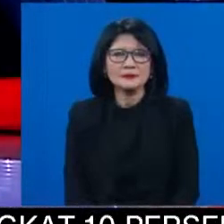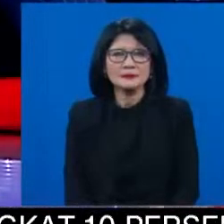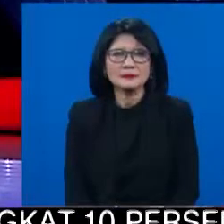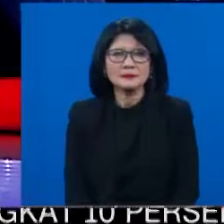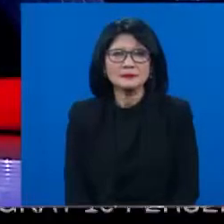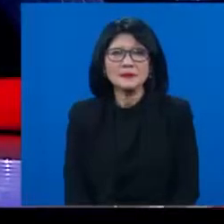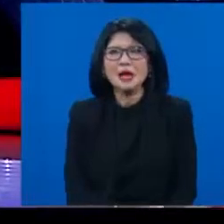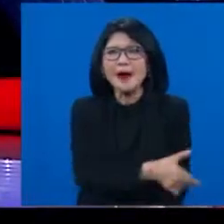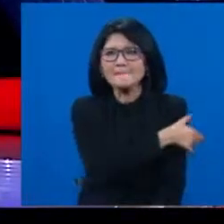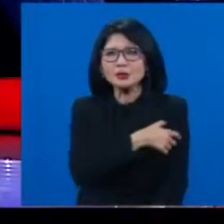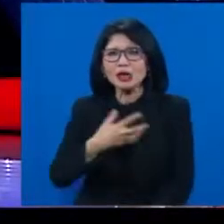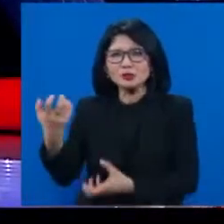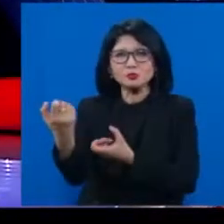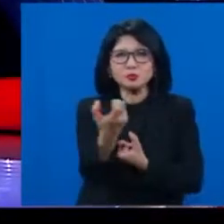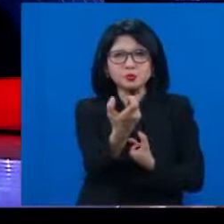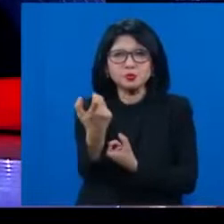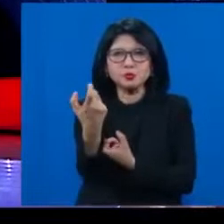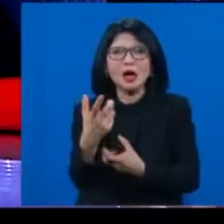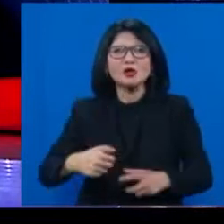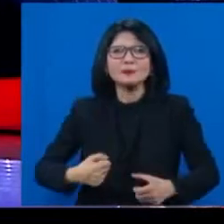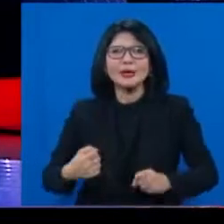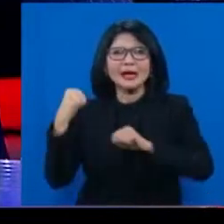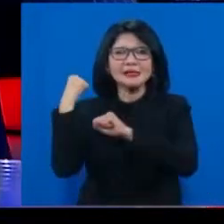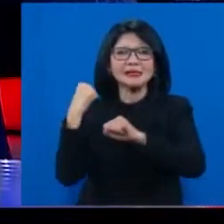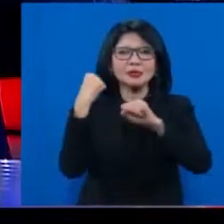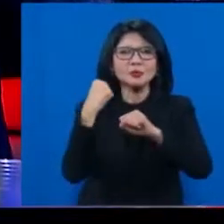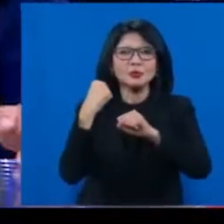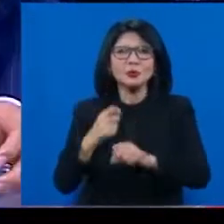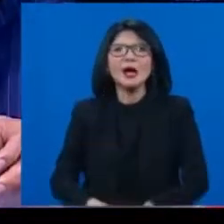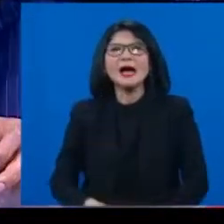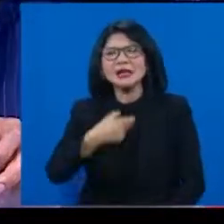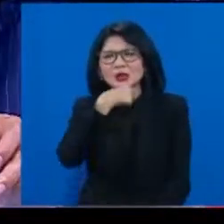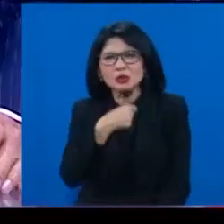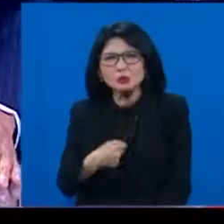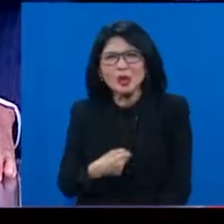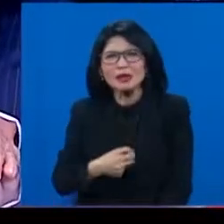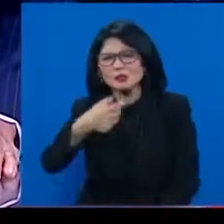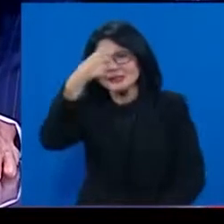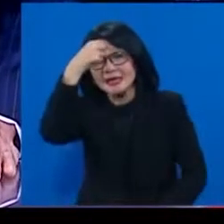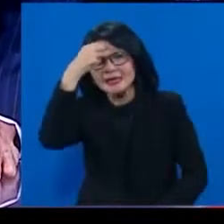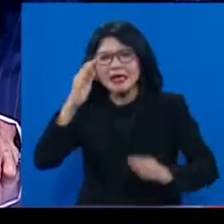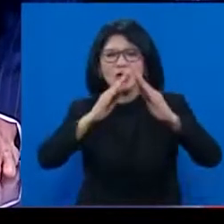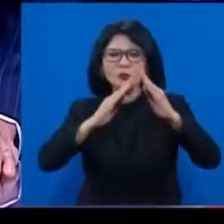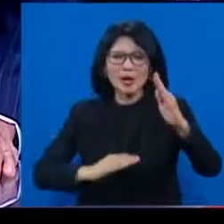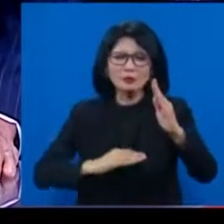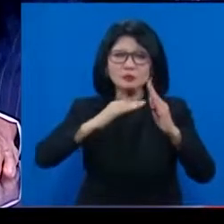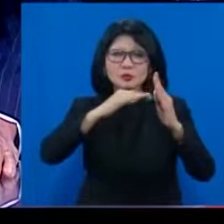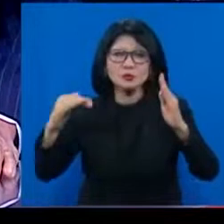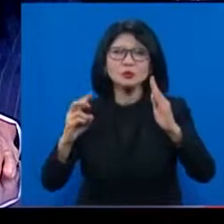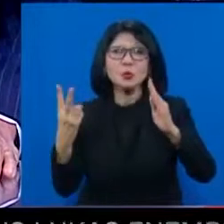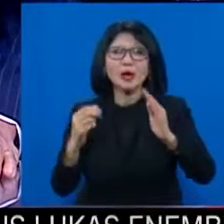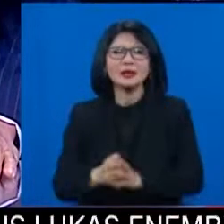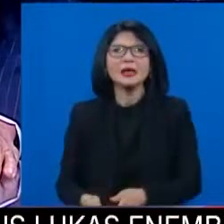Petugas damkar harus menggunakan tandu yang diikat pada tali untuk menurunkan lansia sakit dari lantai 2 rumahnya. Tindakan serupa juga dilakukan